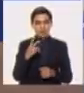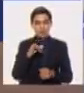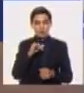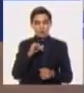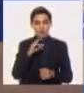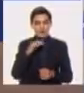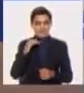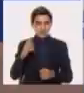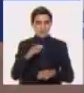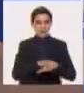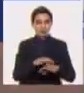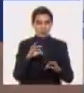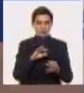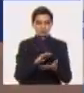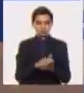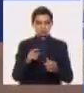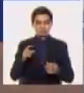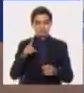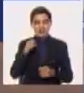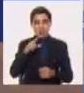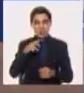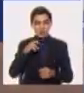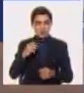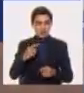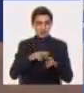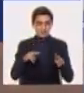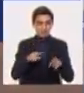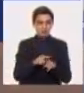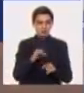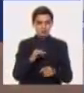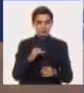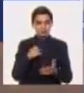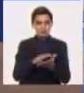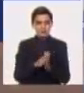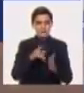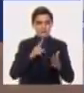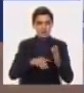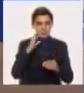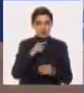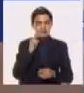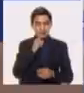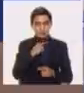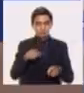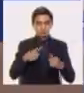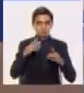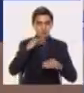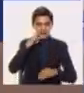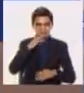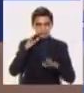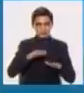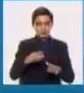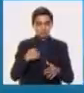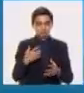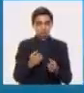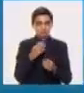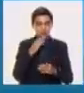ретінде қабылданылады. Яғни бизнестің жаңа бастамаларына сенімді бағдар беріліп отыр. Бұл экономикамызды қайта қалпына келтіруге үлкен қолдау